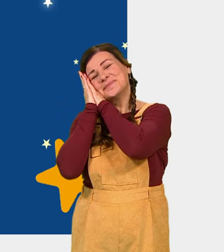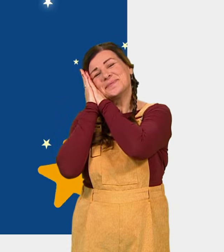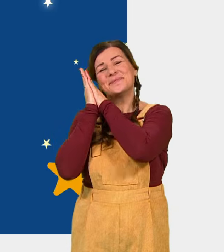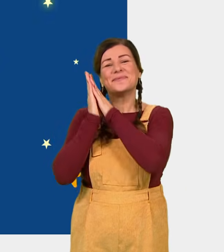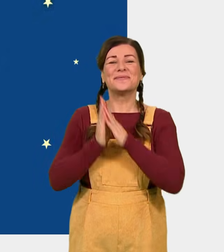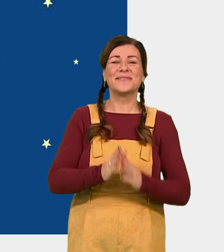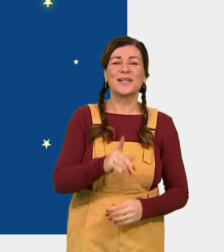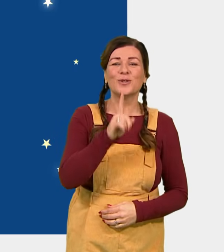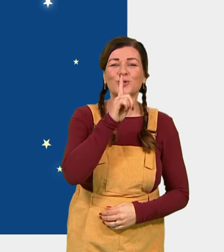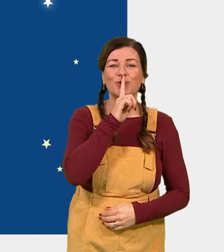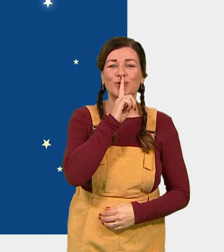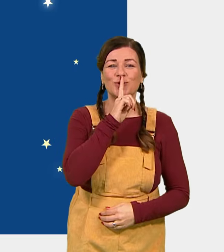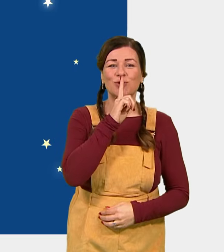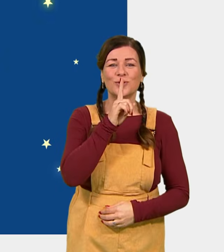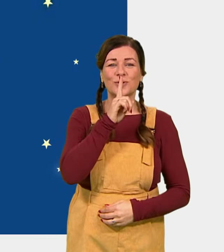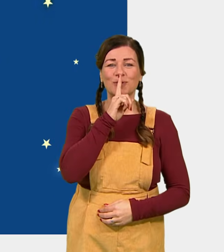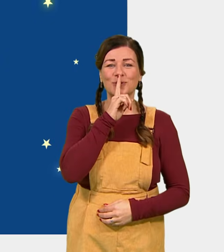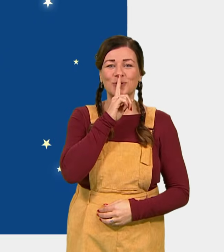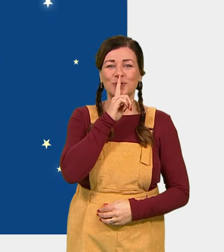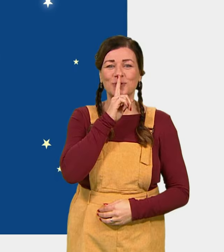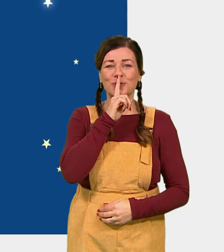cyn cysgu.